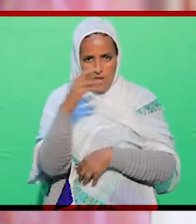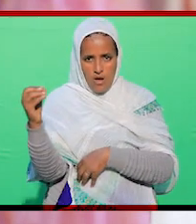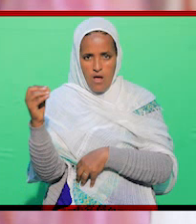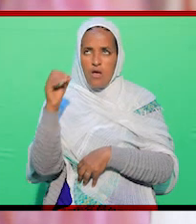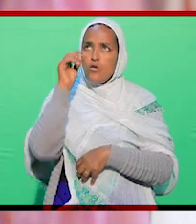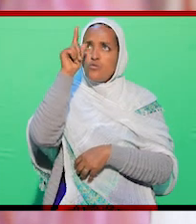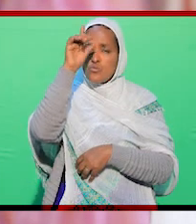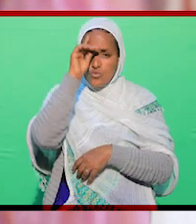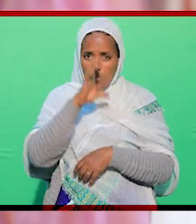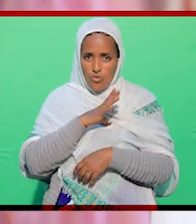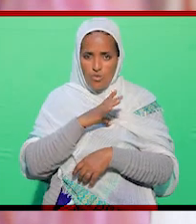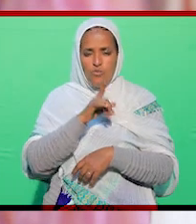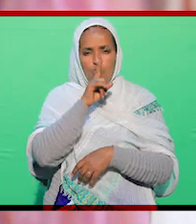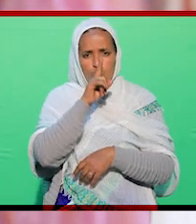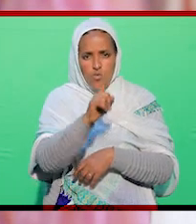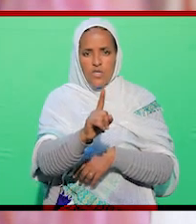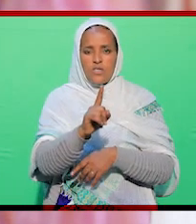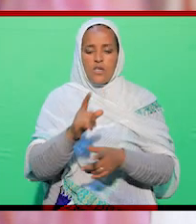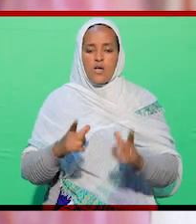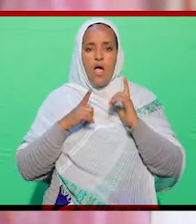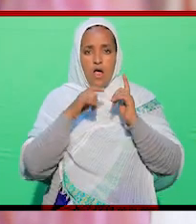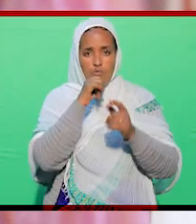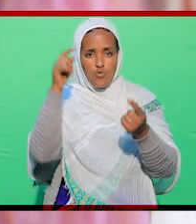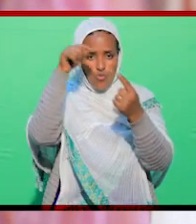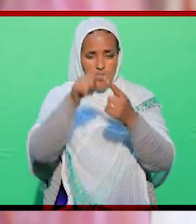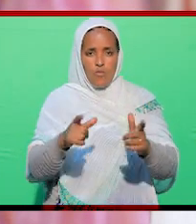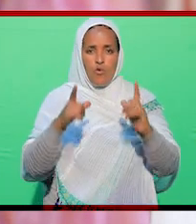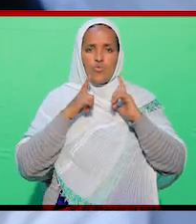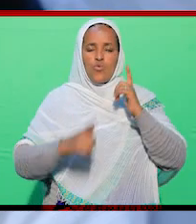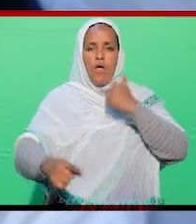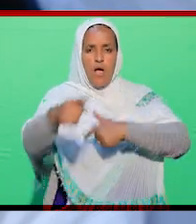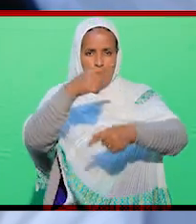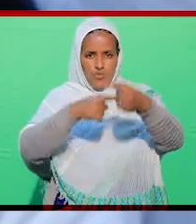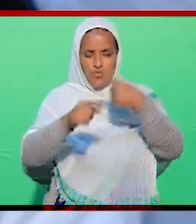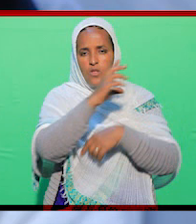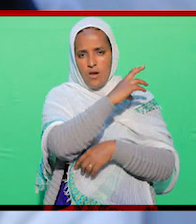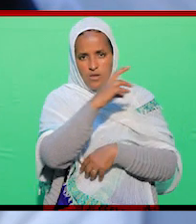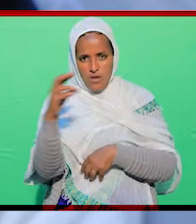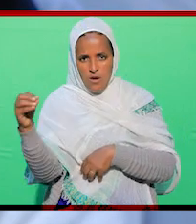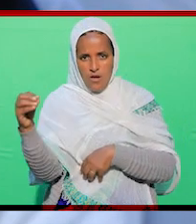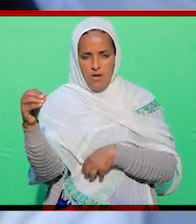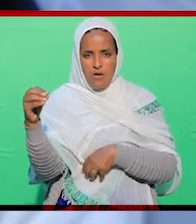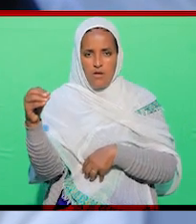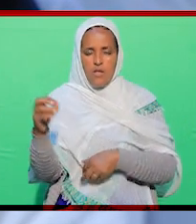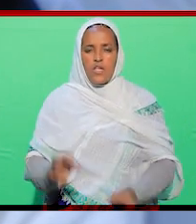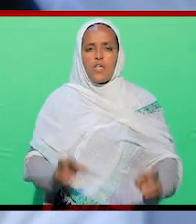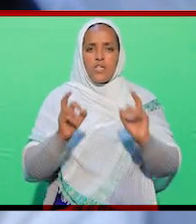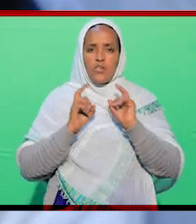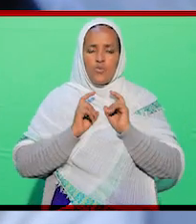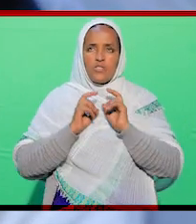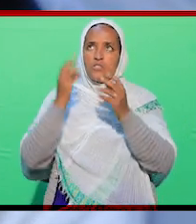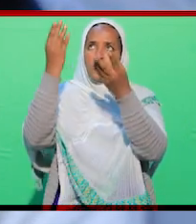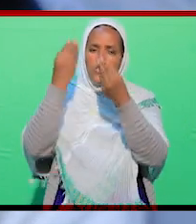መኖር አምጥቶታልና። እርሱ ሰውን በእውነት ካለመኖር ወደ መኖር አምጥቶታልና፣